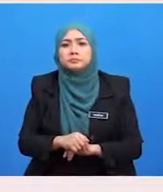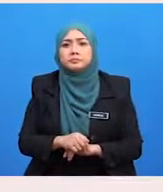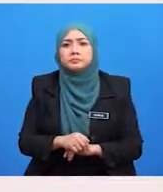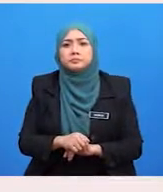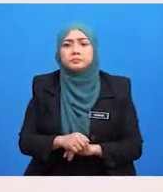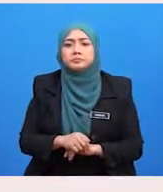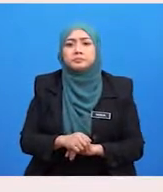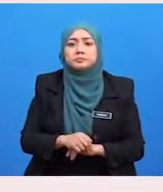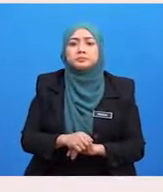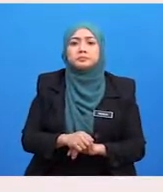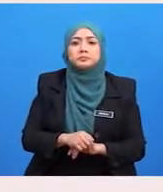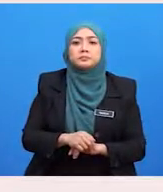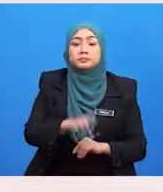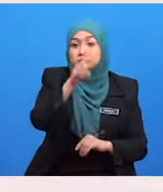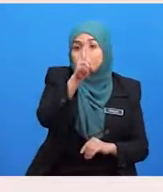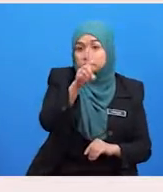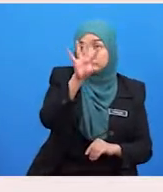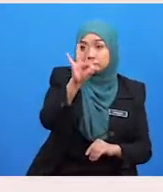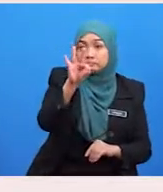ialah